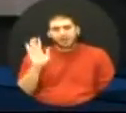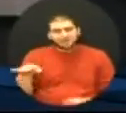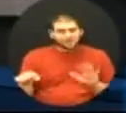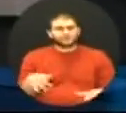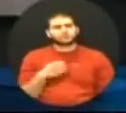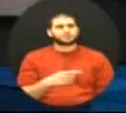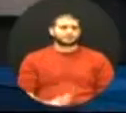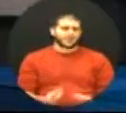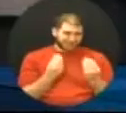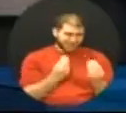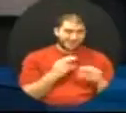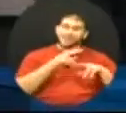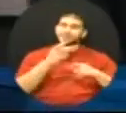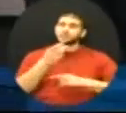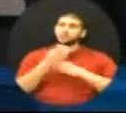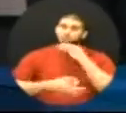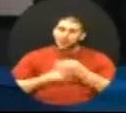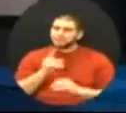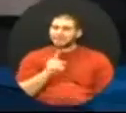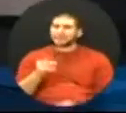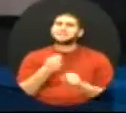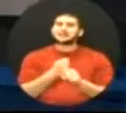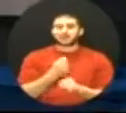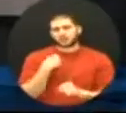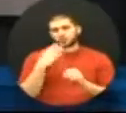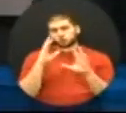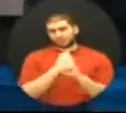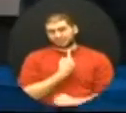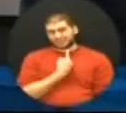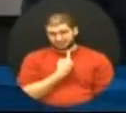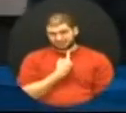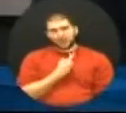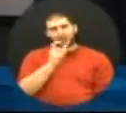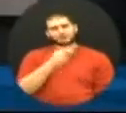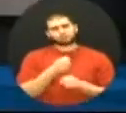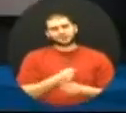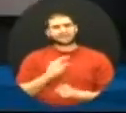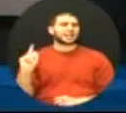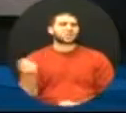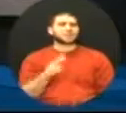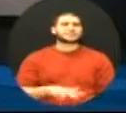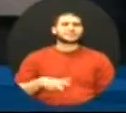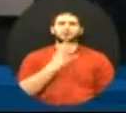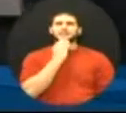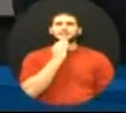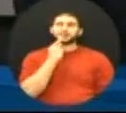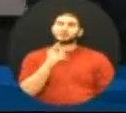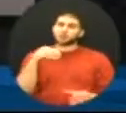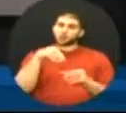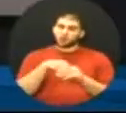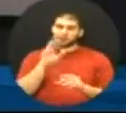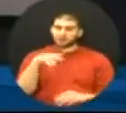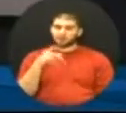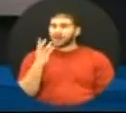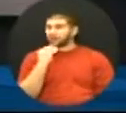וגם. נשאל את השאלה, את מי אתה מייצג. אני תופסת את עצמי כמי שמייצגת את כל הציבור הישראלי, וזה כולל בתוכו גם